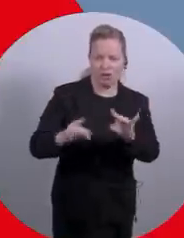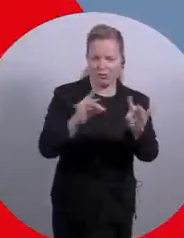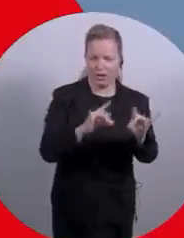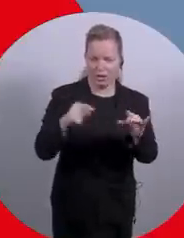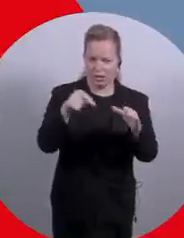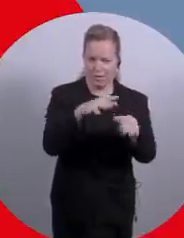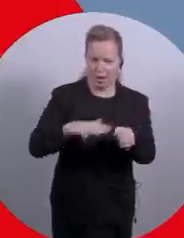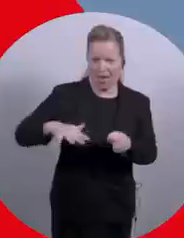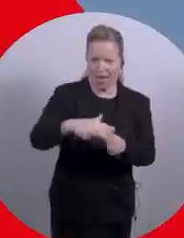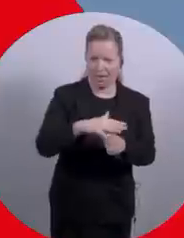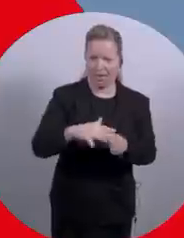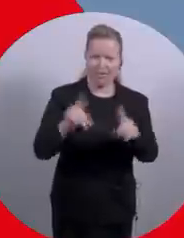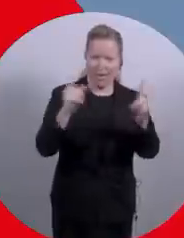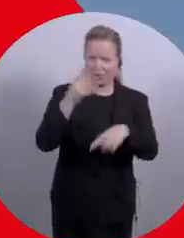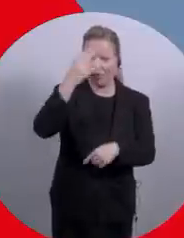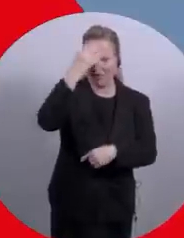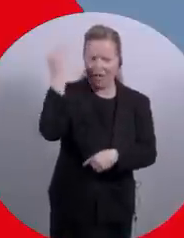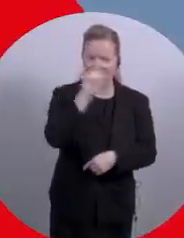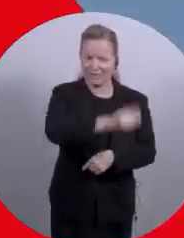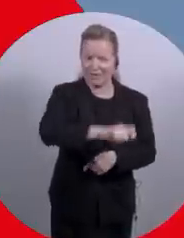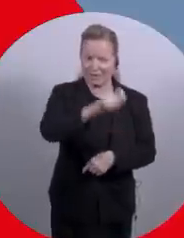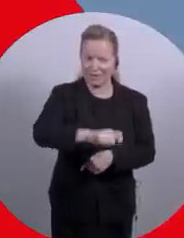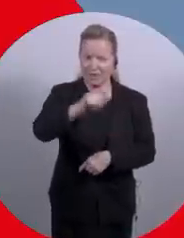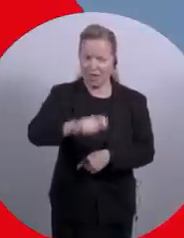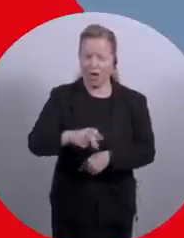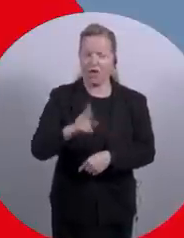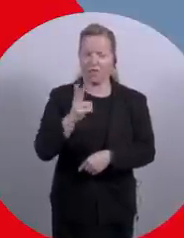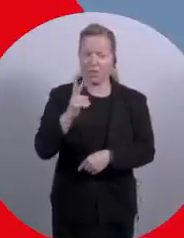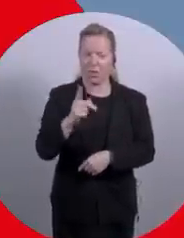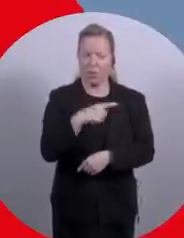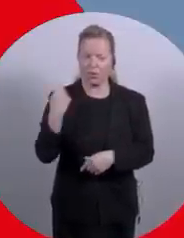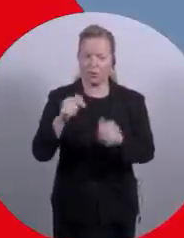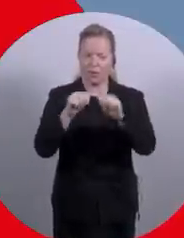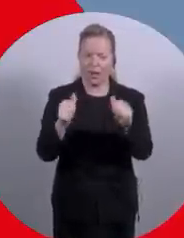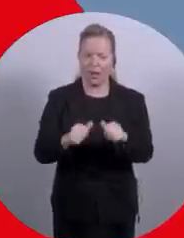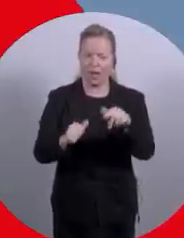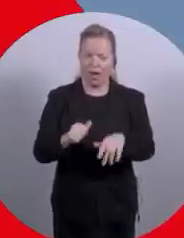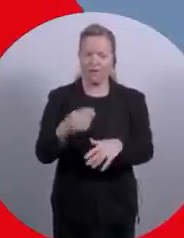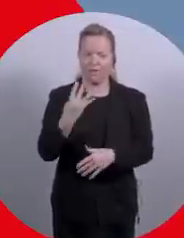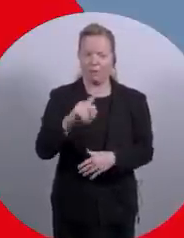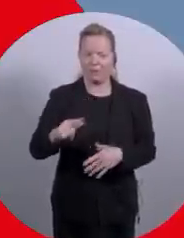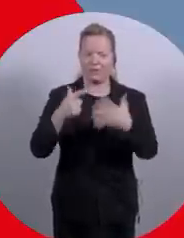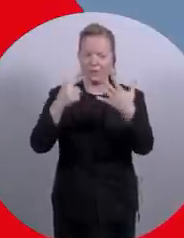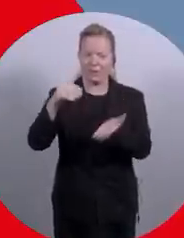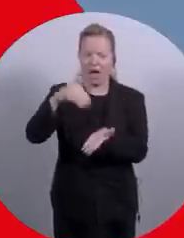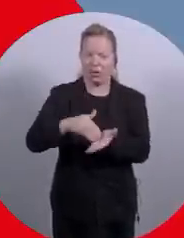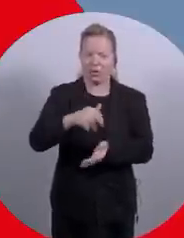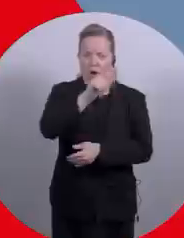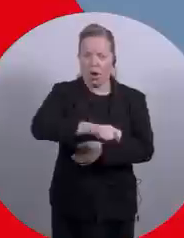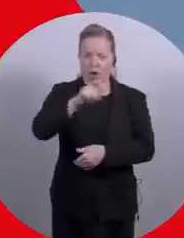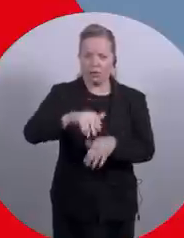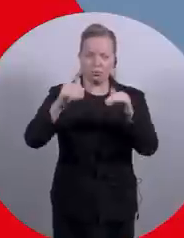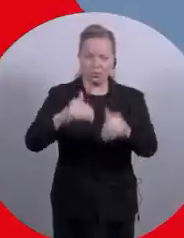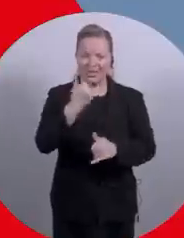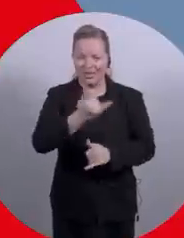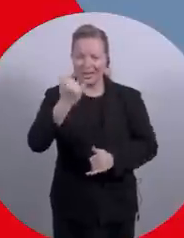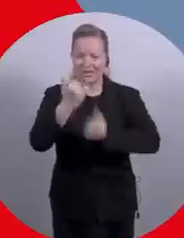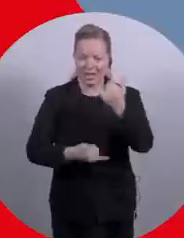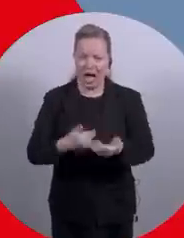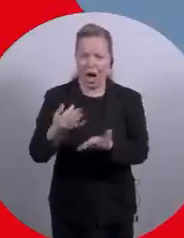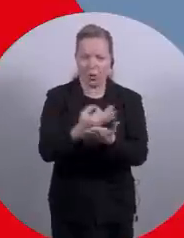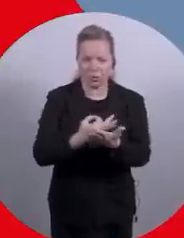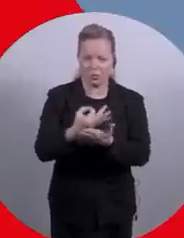dass man das nie vergessen warum haben wir in unserer Hotel ausgerechnet vier bis 7000 Leute immer jedes Jahr ausbilden müssen in der Pflege